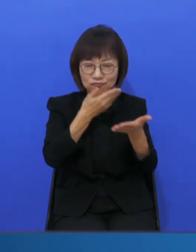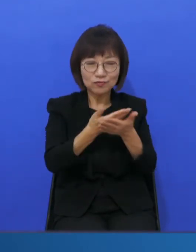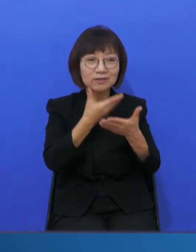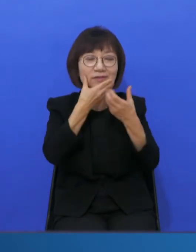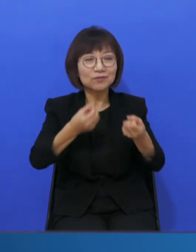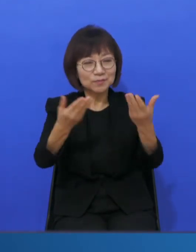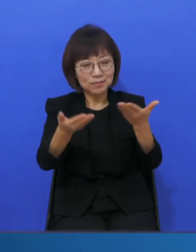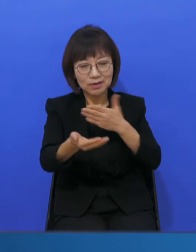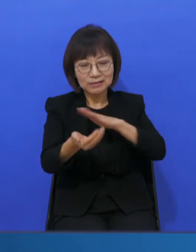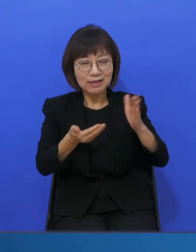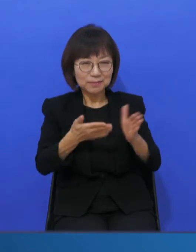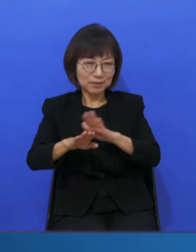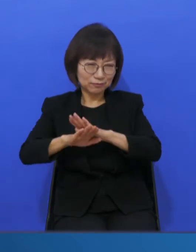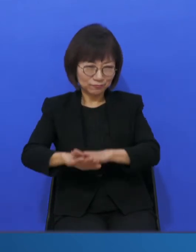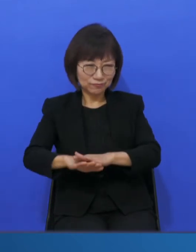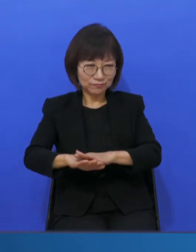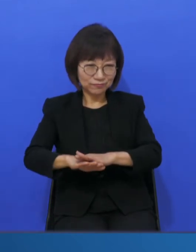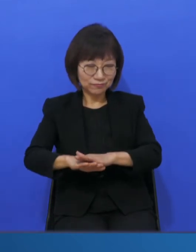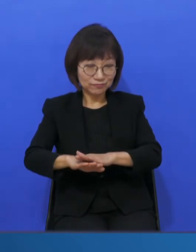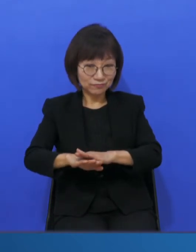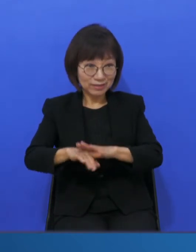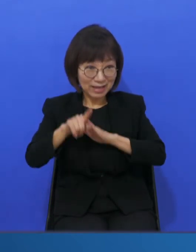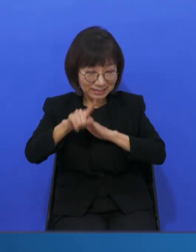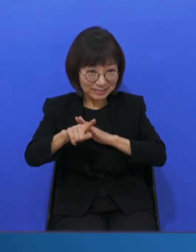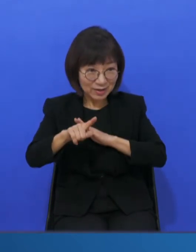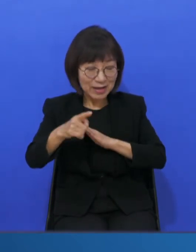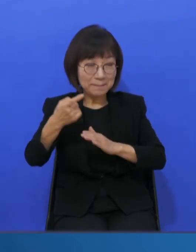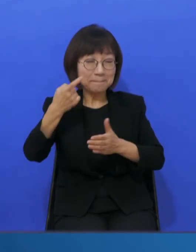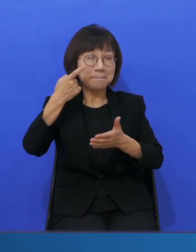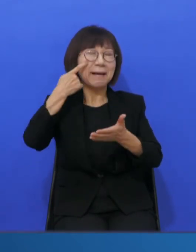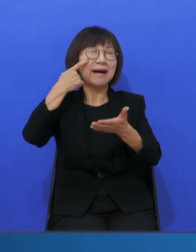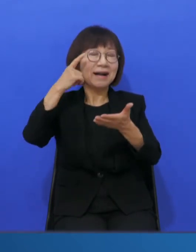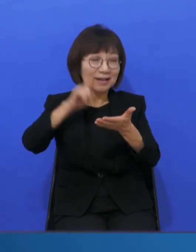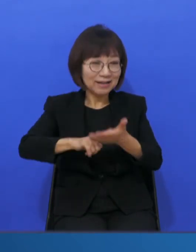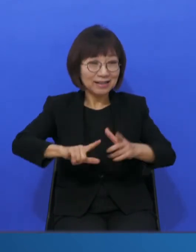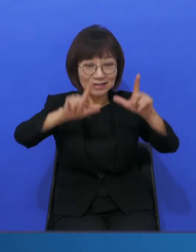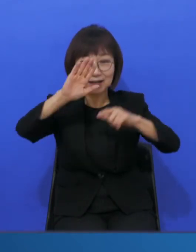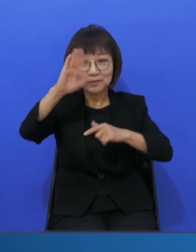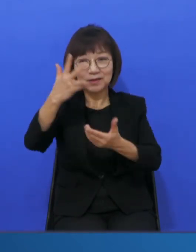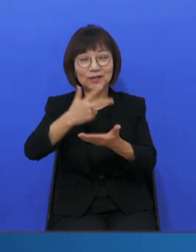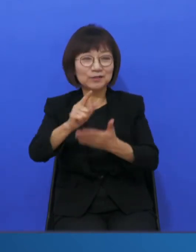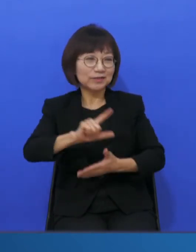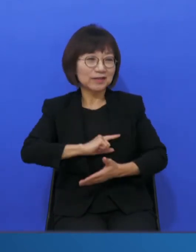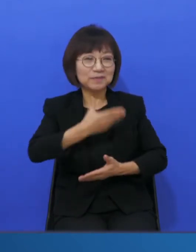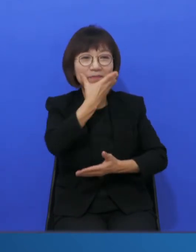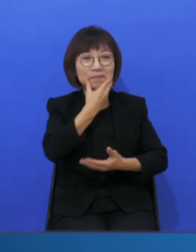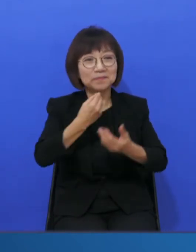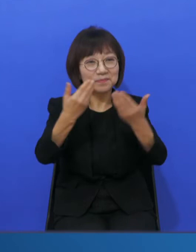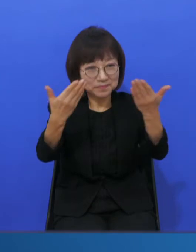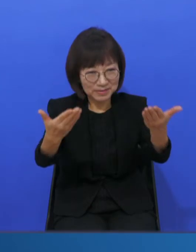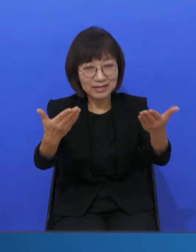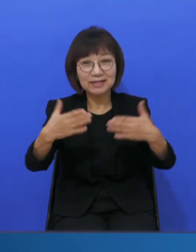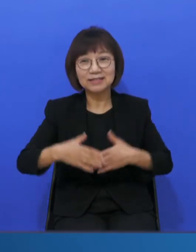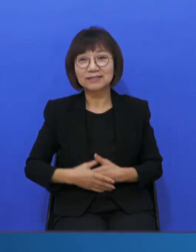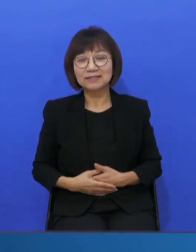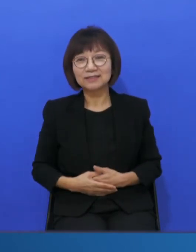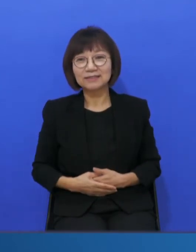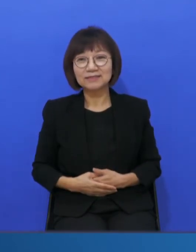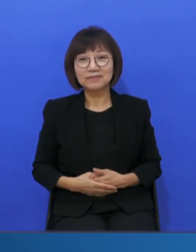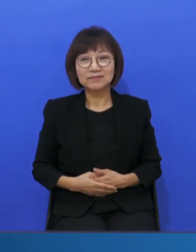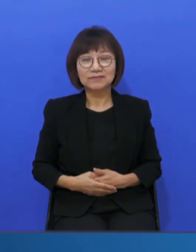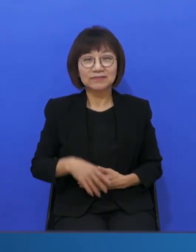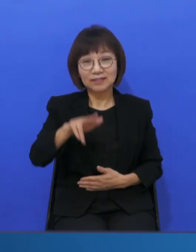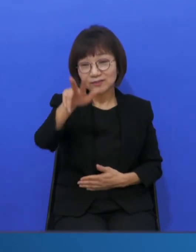important blessings for you. 그 길을 찾는 날이 되기를 주 예수 이름으로 And I 축복합니다. bless you in the name of Jesus Christ that today is the day that you discover that